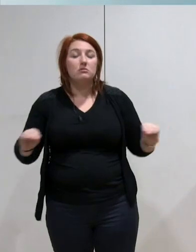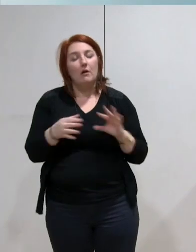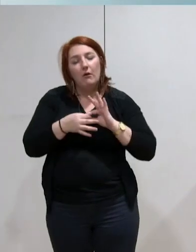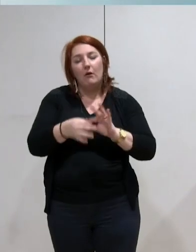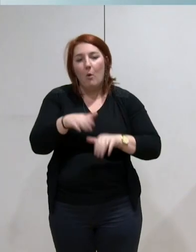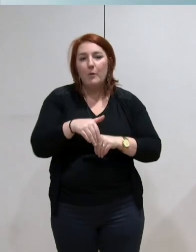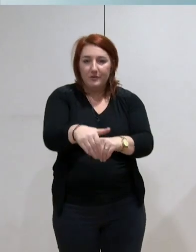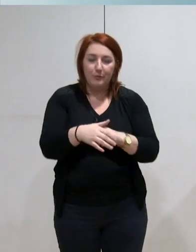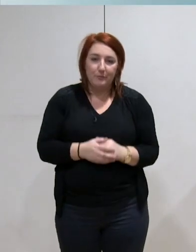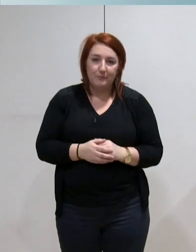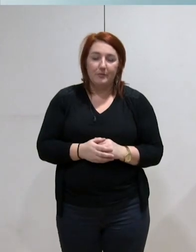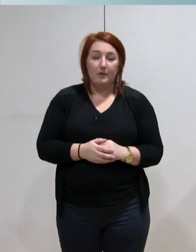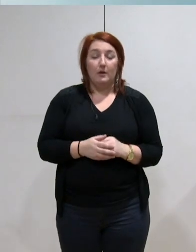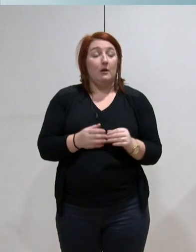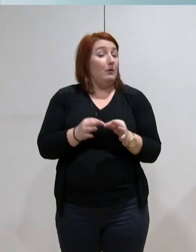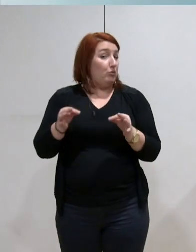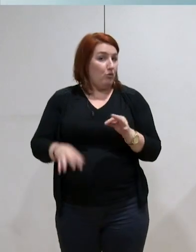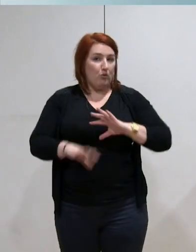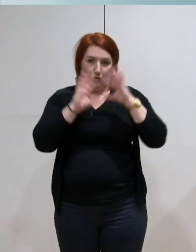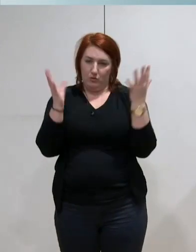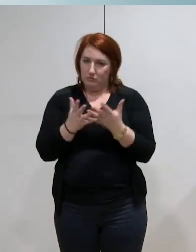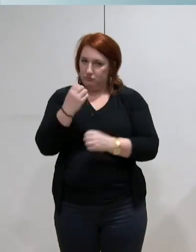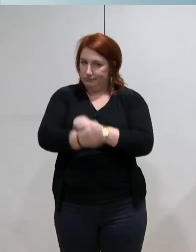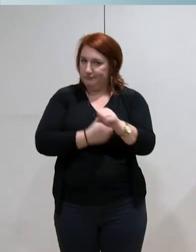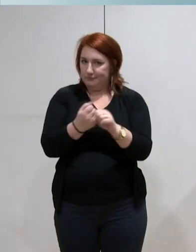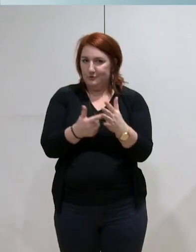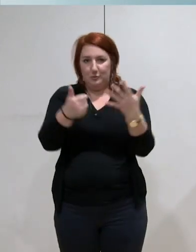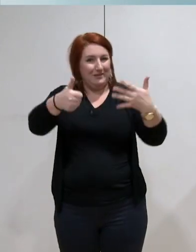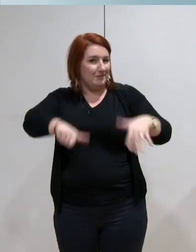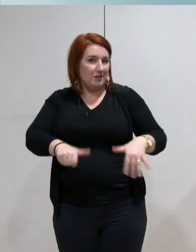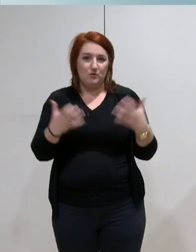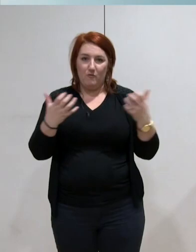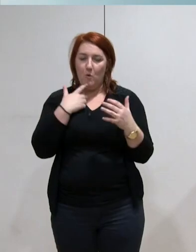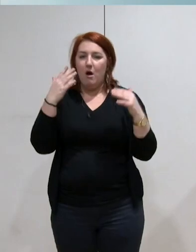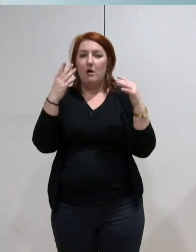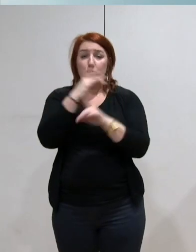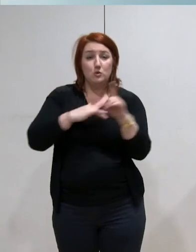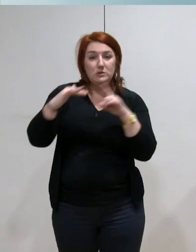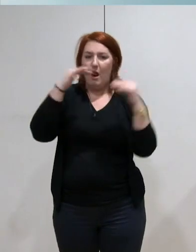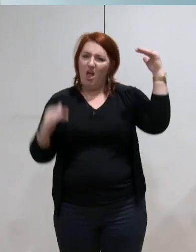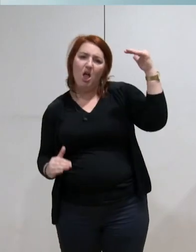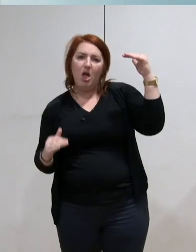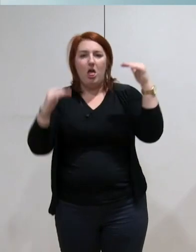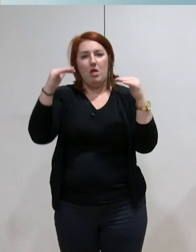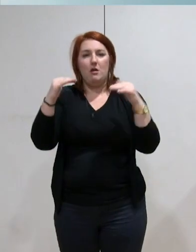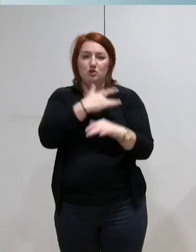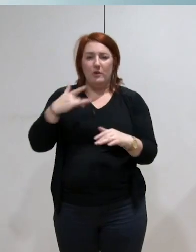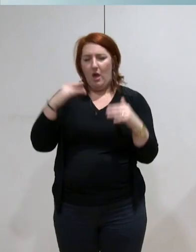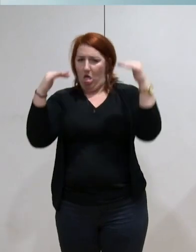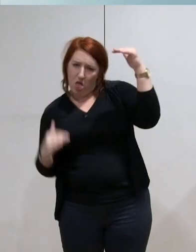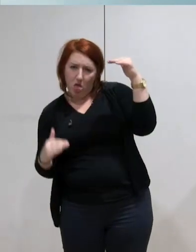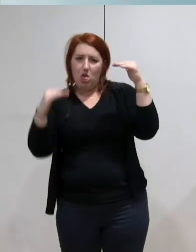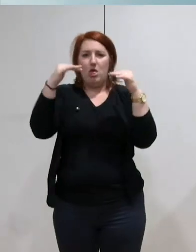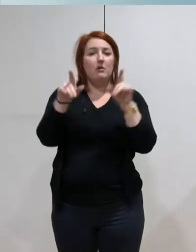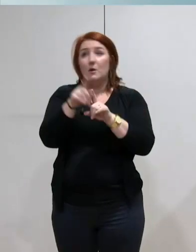réaffirmons en 2016 que notre action s'attâche à réduire les inégalités sociales de santé et autres inégalités